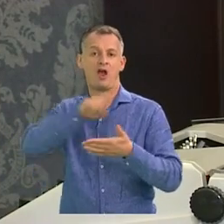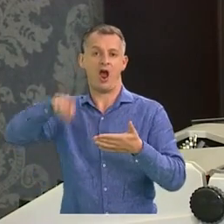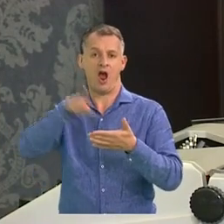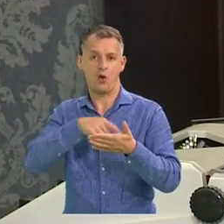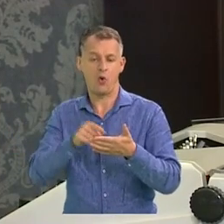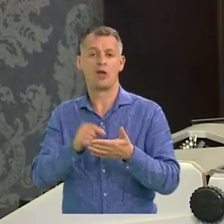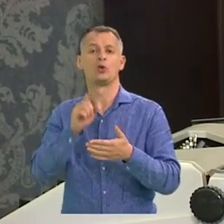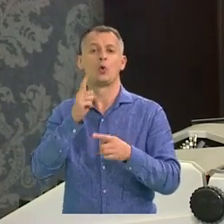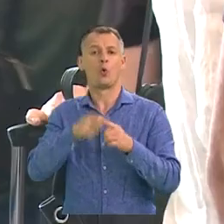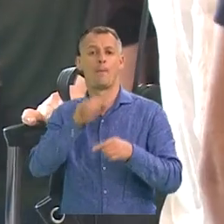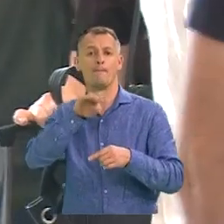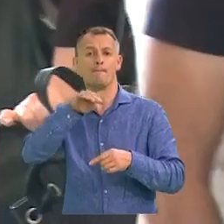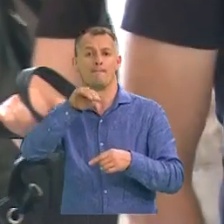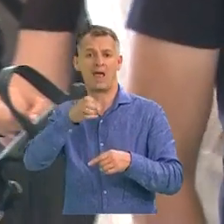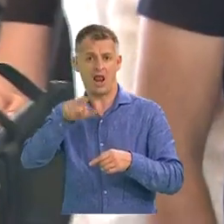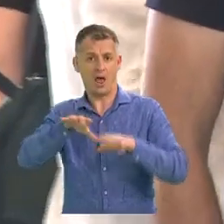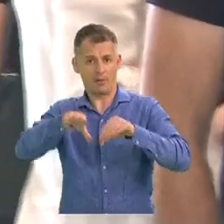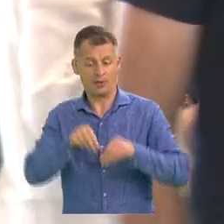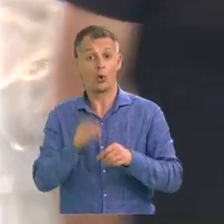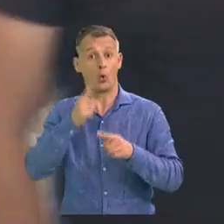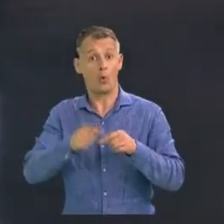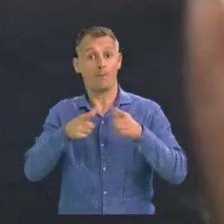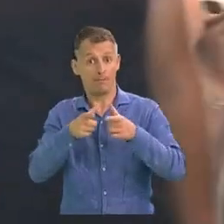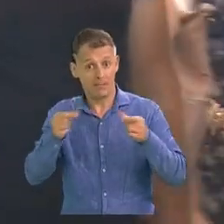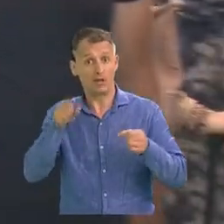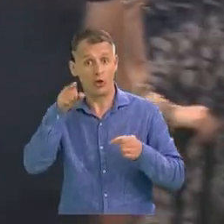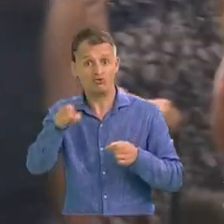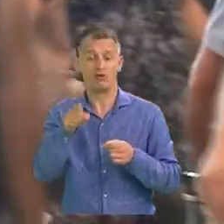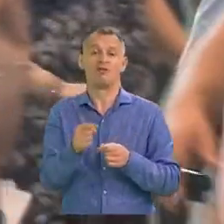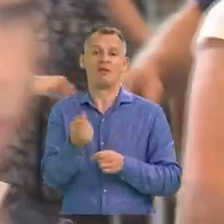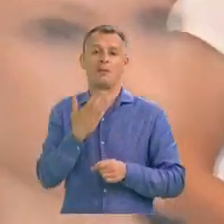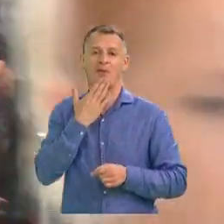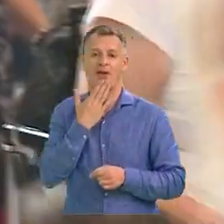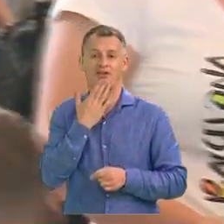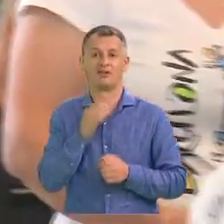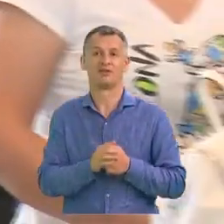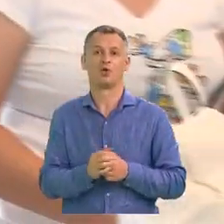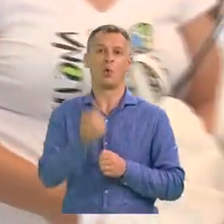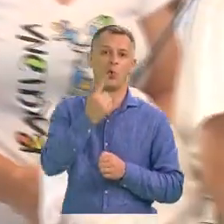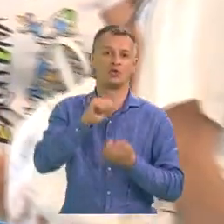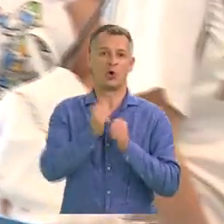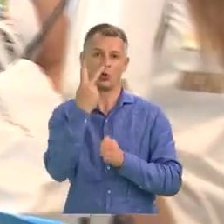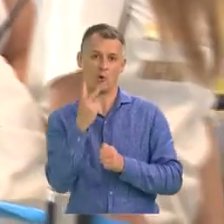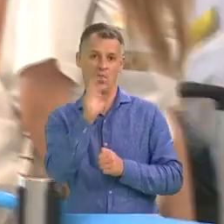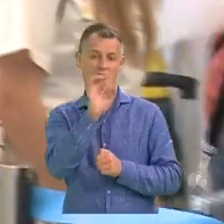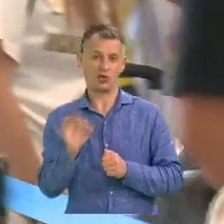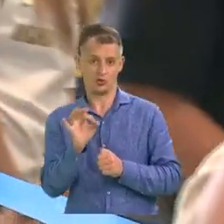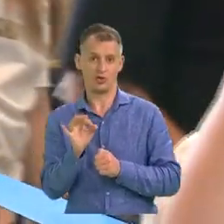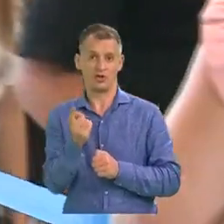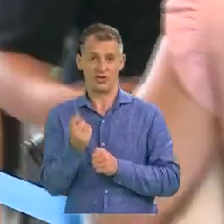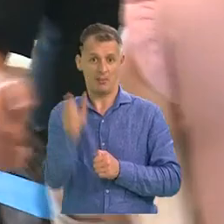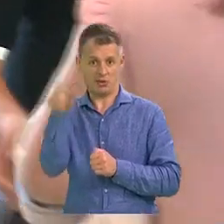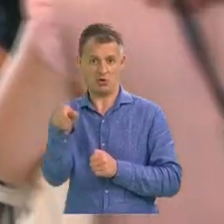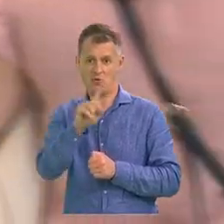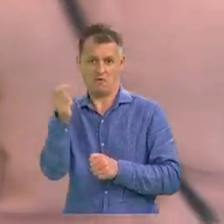mail, cu biletul respectiv, din păcate, cred că mai puțin de 1-2% nici atât dintre consumatori nu vin să facă